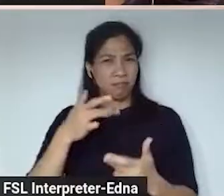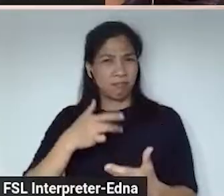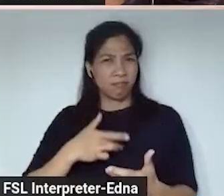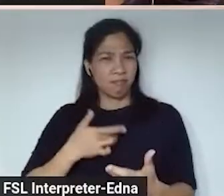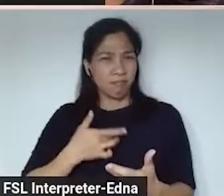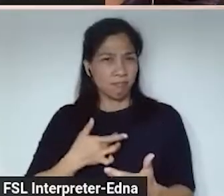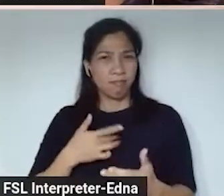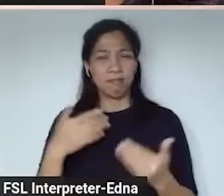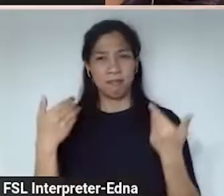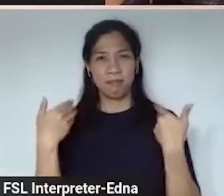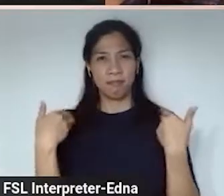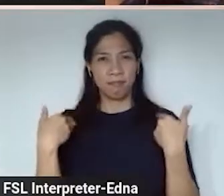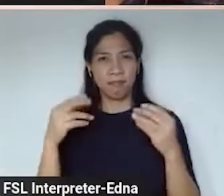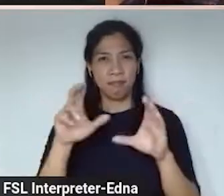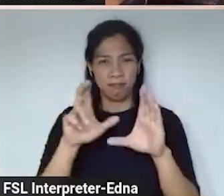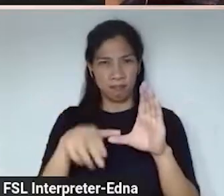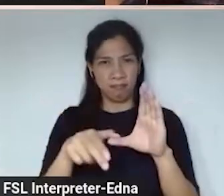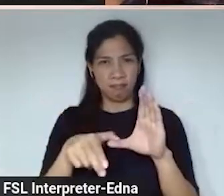palang disability?